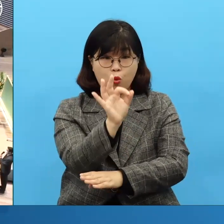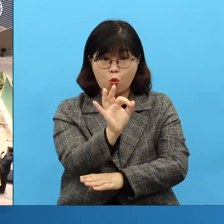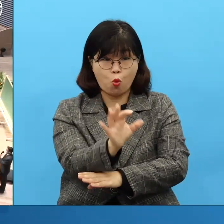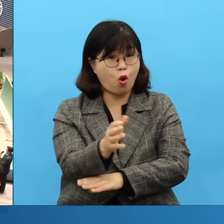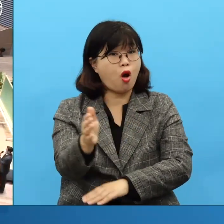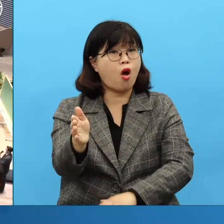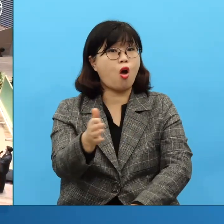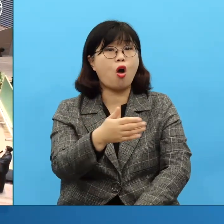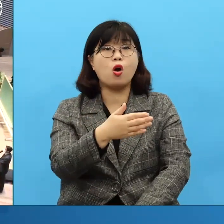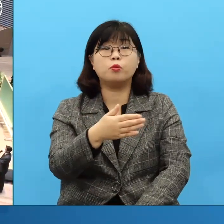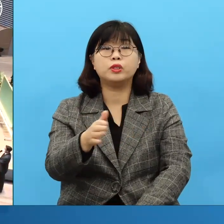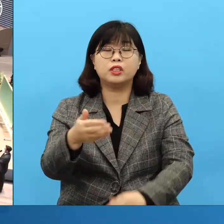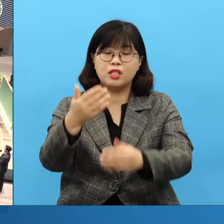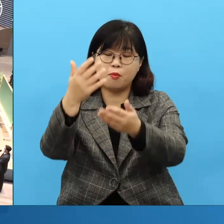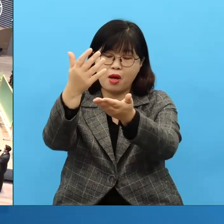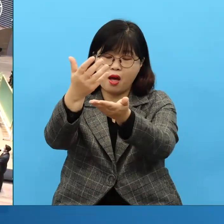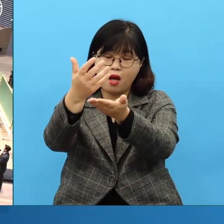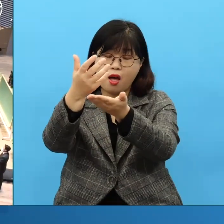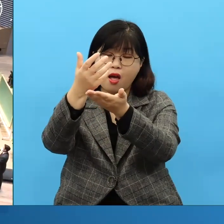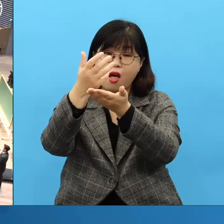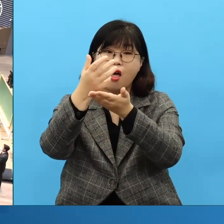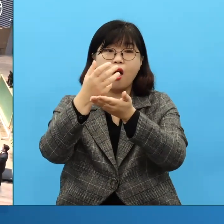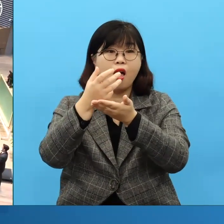값도 없이